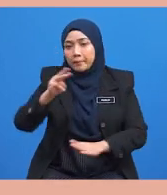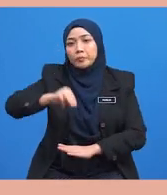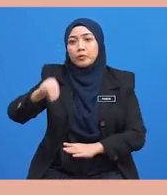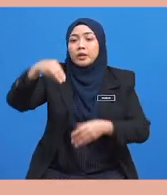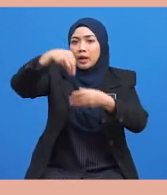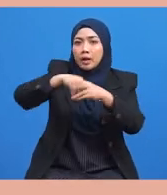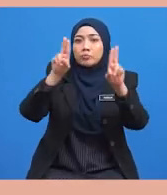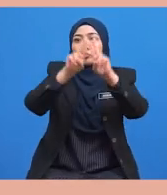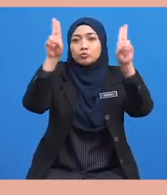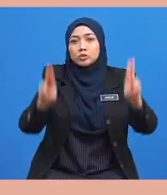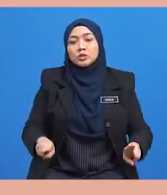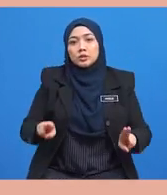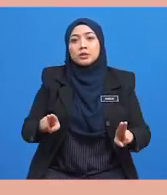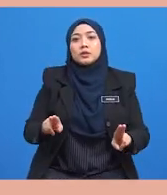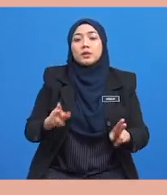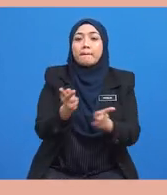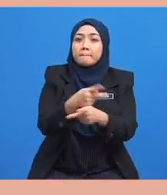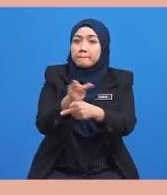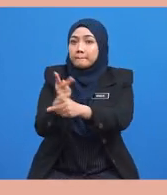ujian prinsip perakaunan.